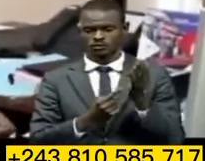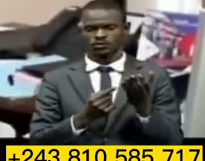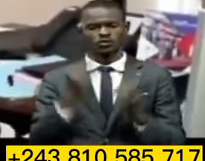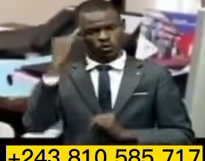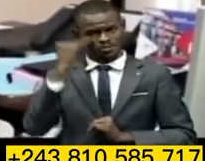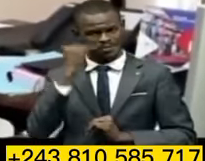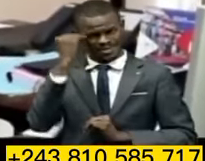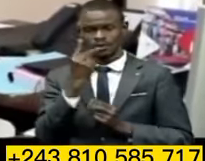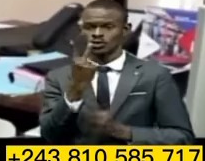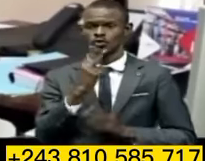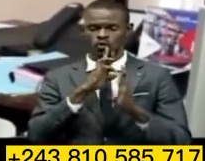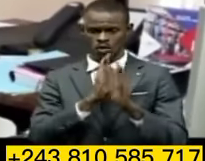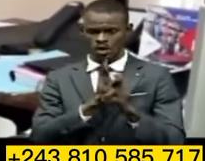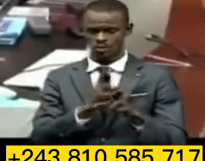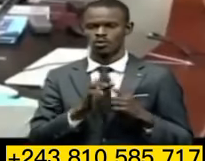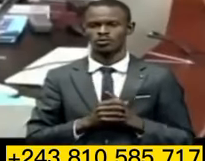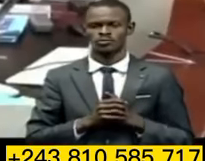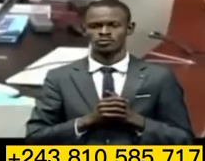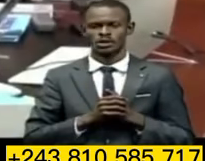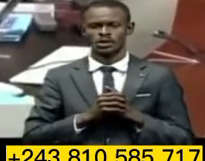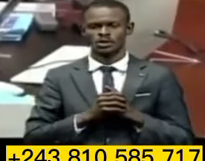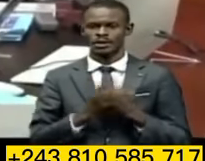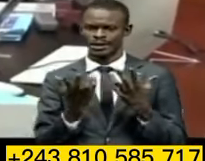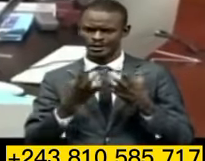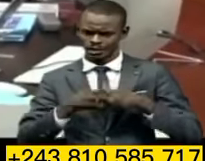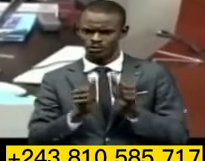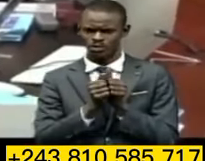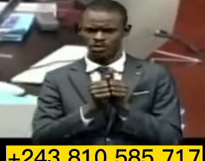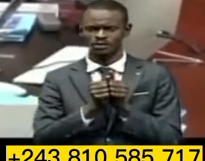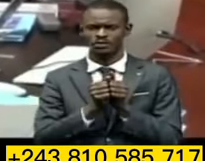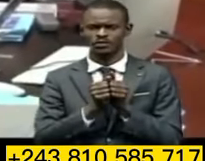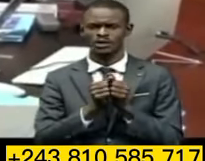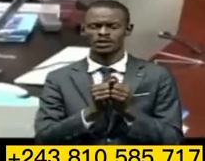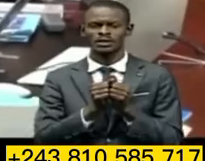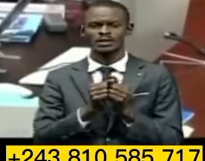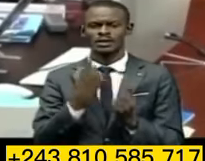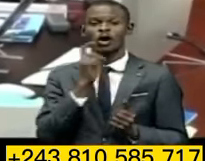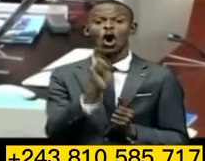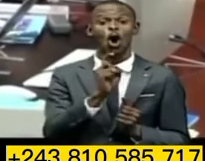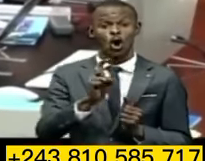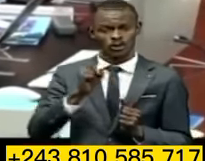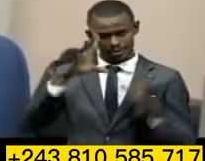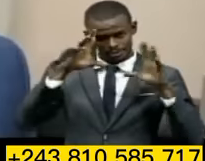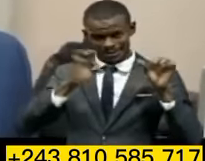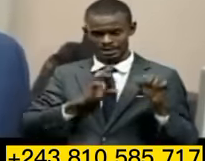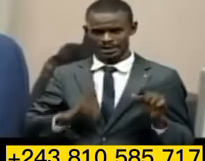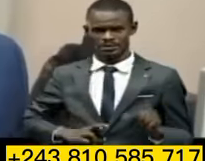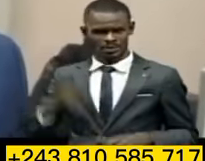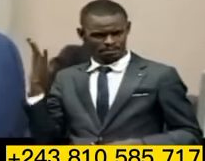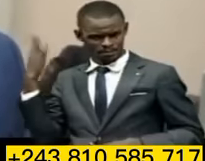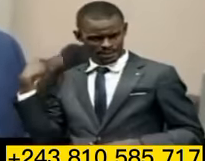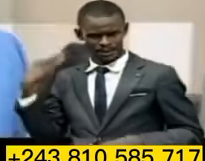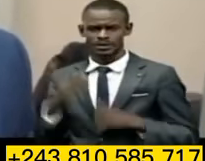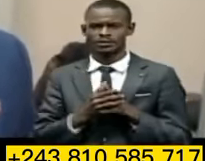rapports consécutivement aux orientations du président de la République faites lors de la 66e réunion du Conseil des ministres tenue